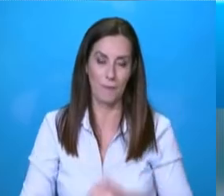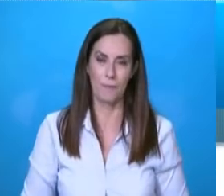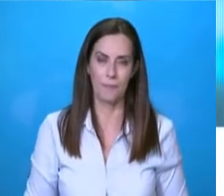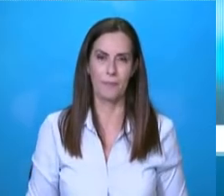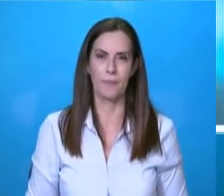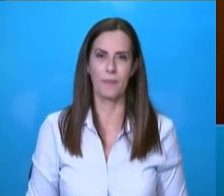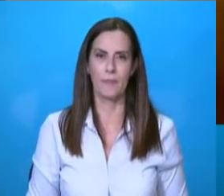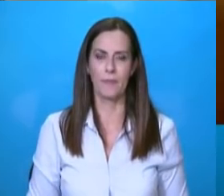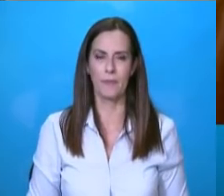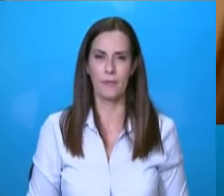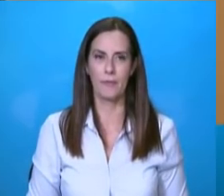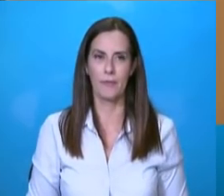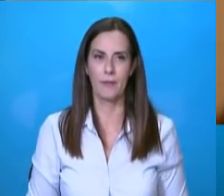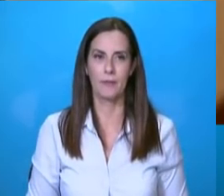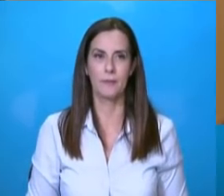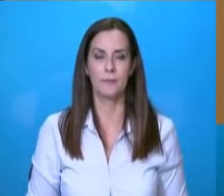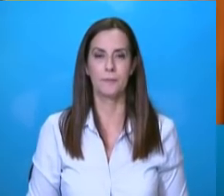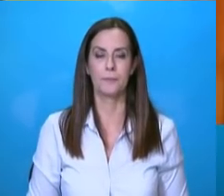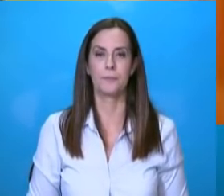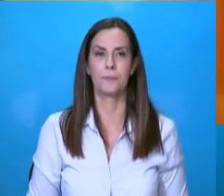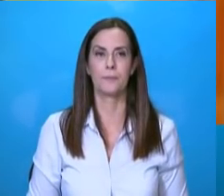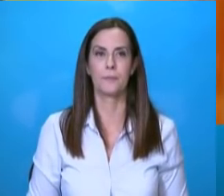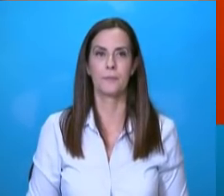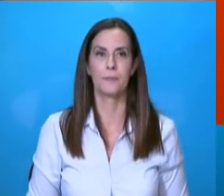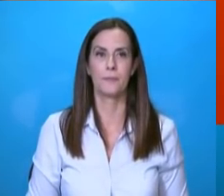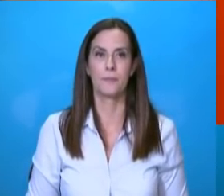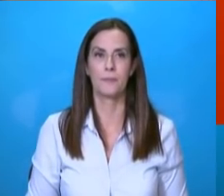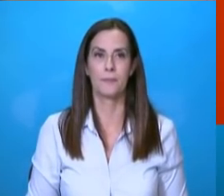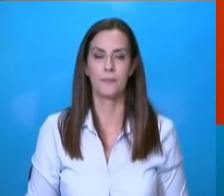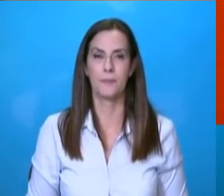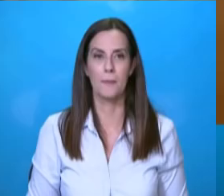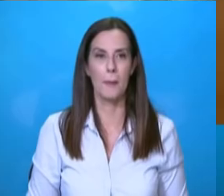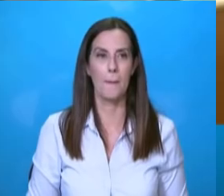המספרים. וזה הרגע, הנה בשעה.